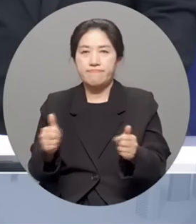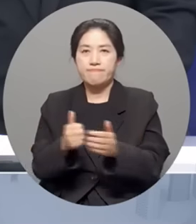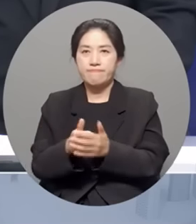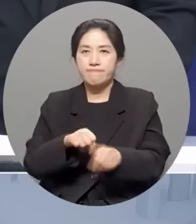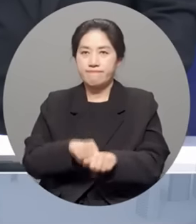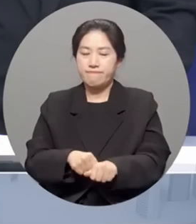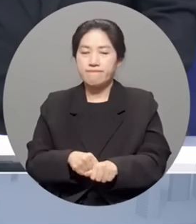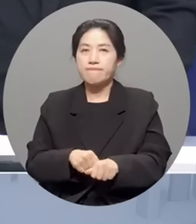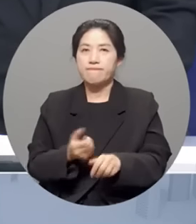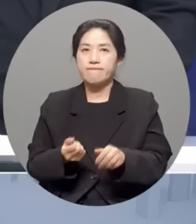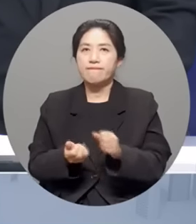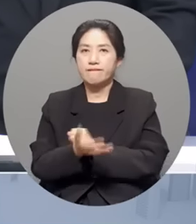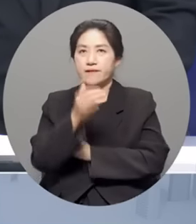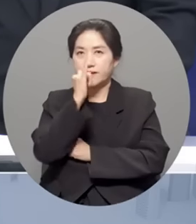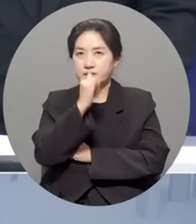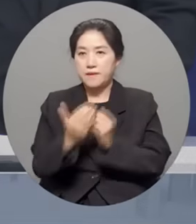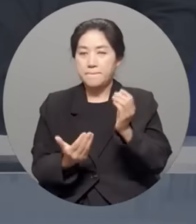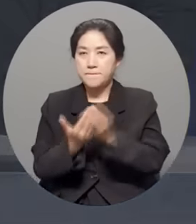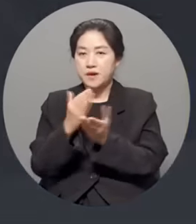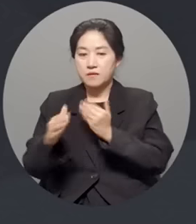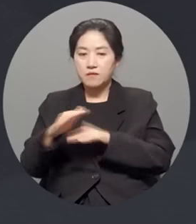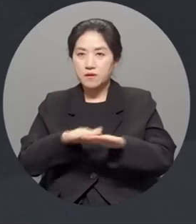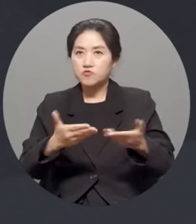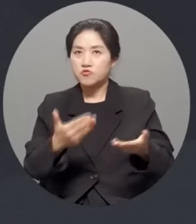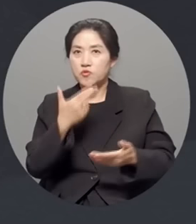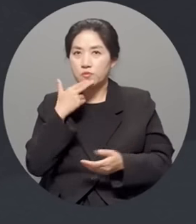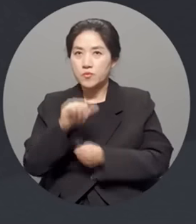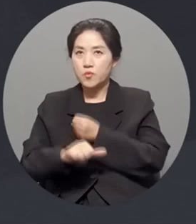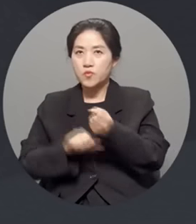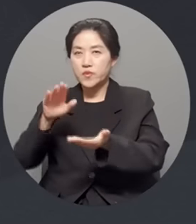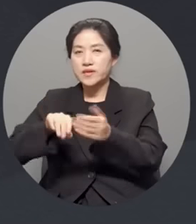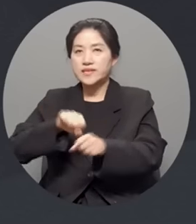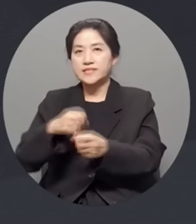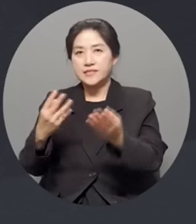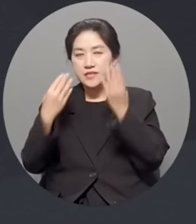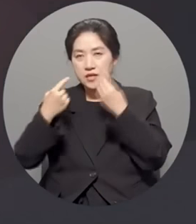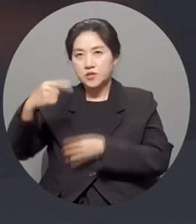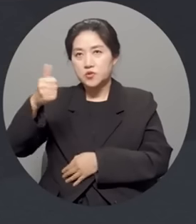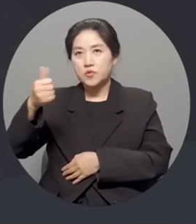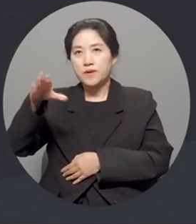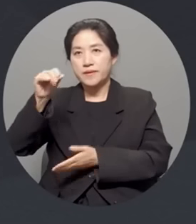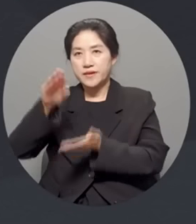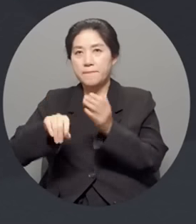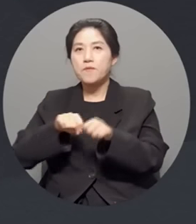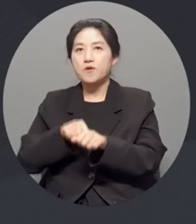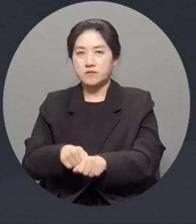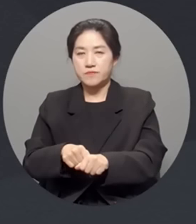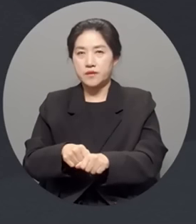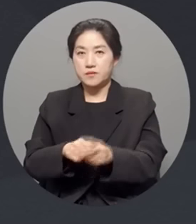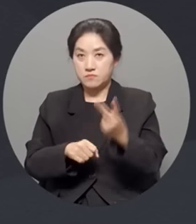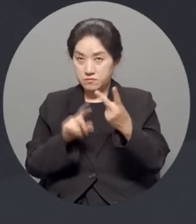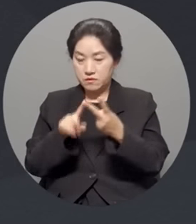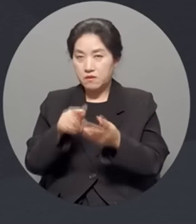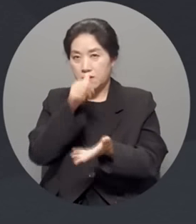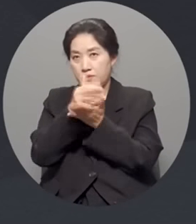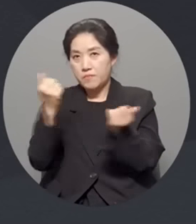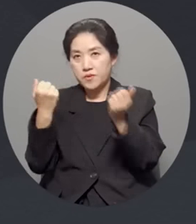미칠 수도 있습니다 사거 후 미조치에 경우 5년 5년 이하의 징역이나 1500만 원 이하의 벌금에